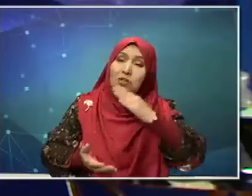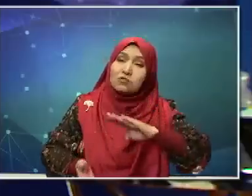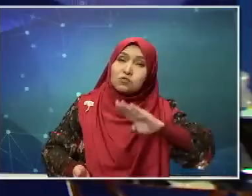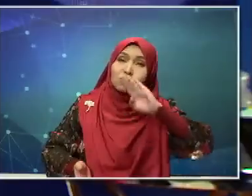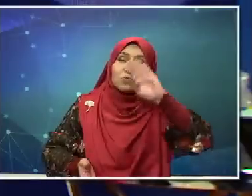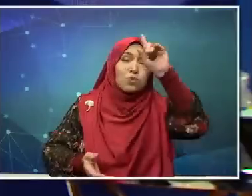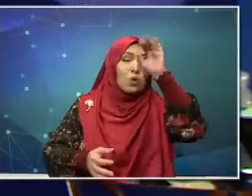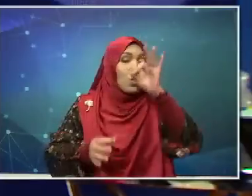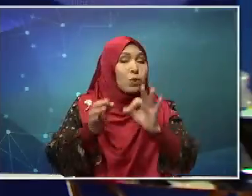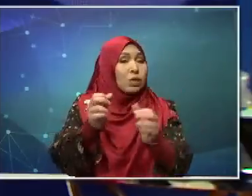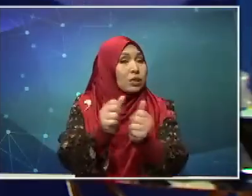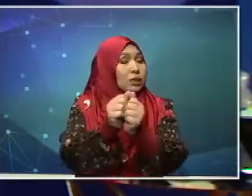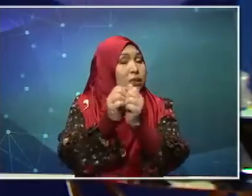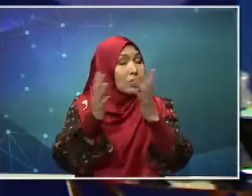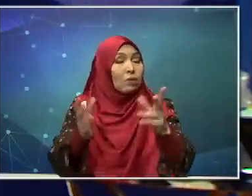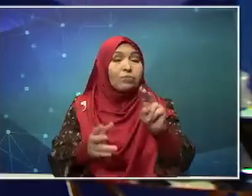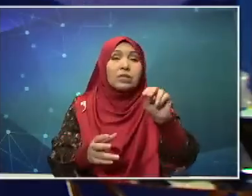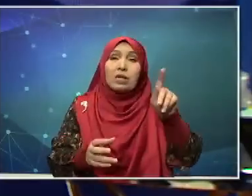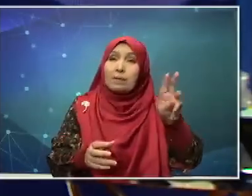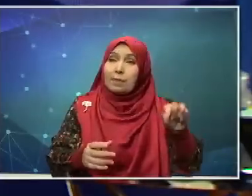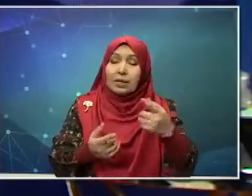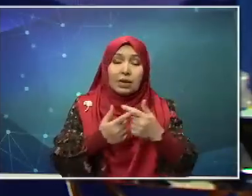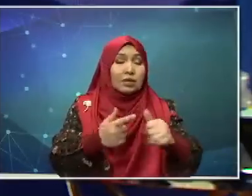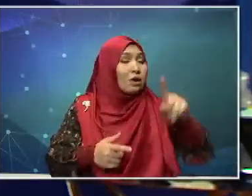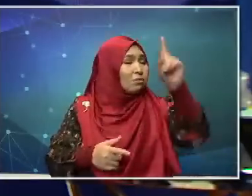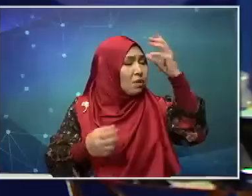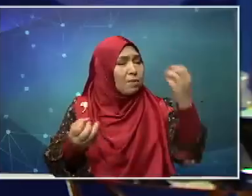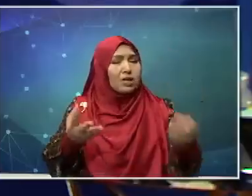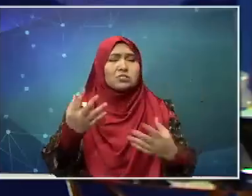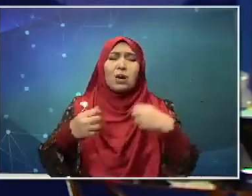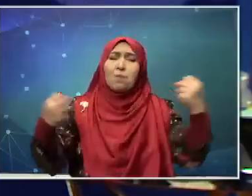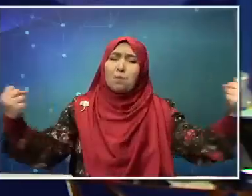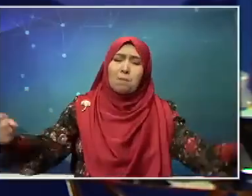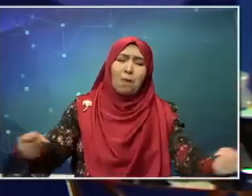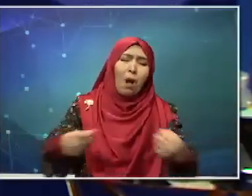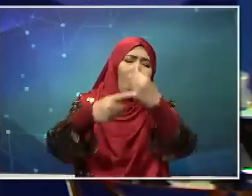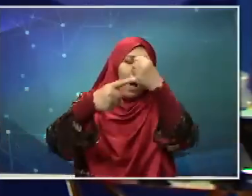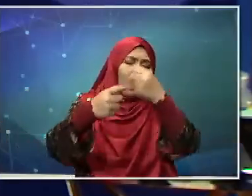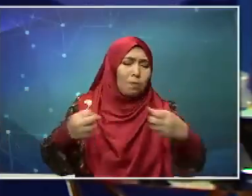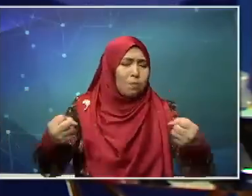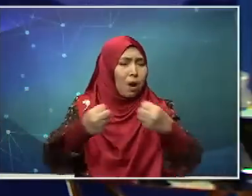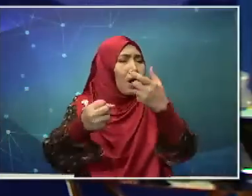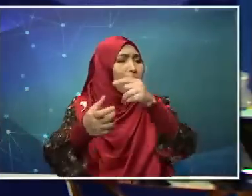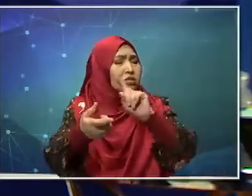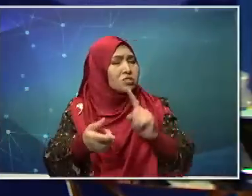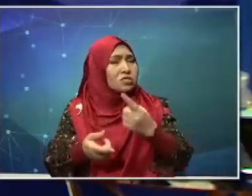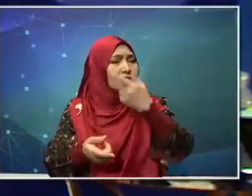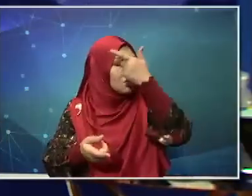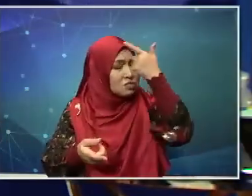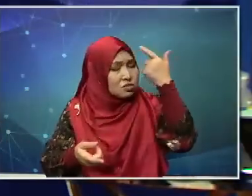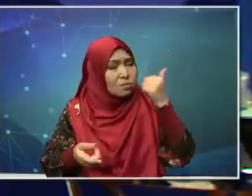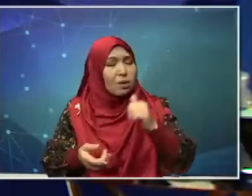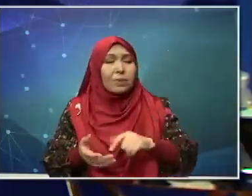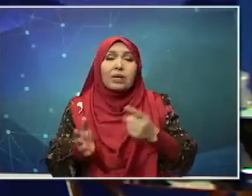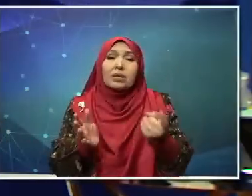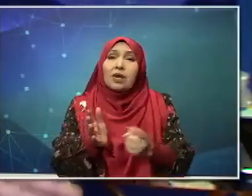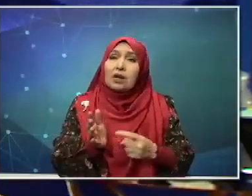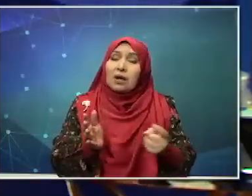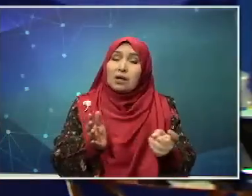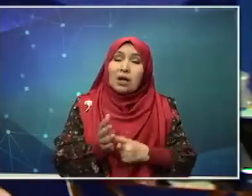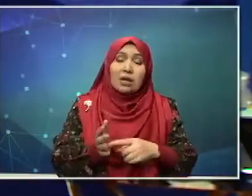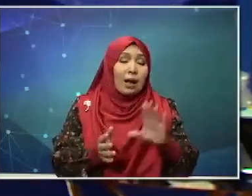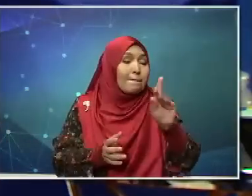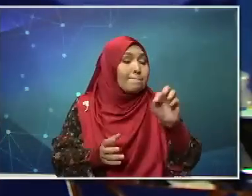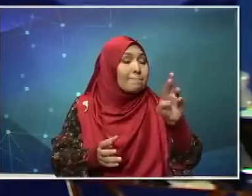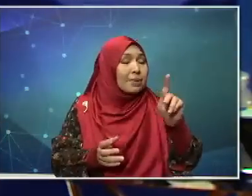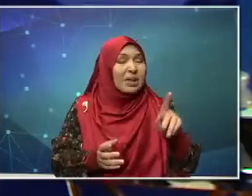dengan nikmat kepada Allah banyak saja pelanggaran accident tak hanya disebabkan oleh mungkin kadang-kadang break